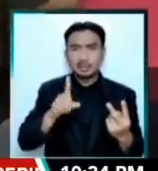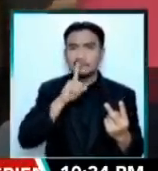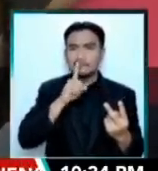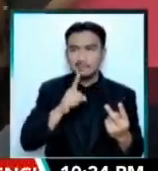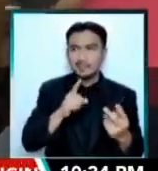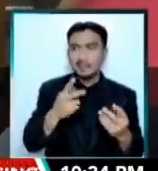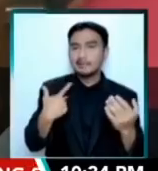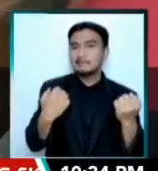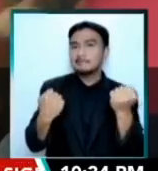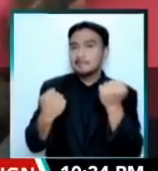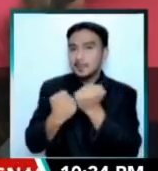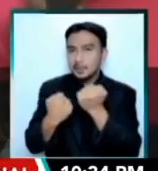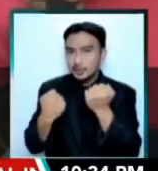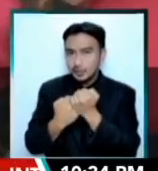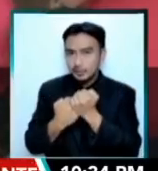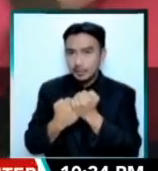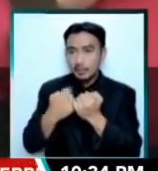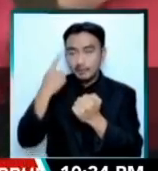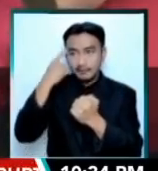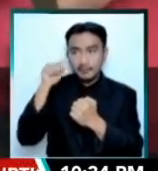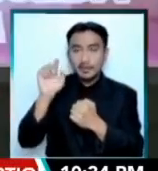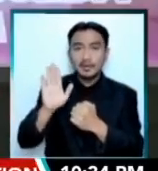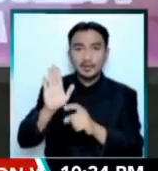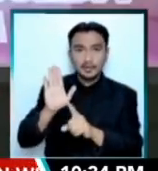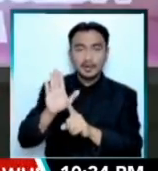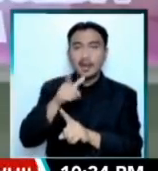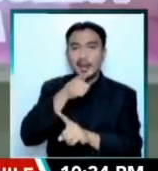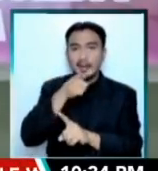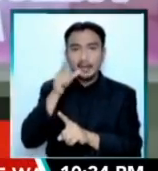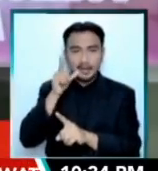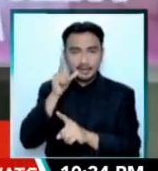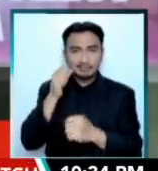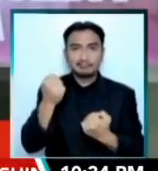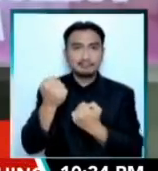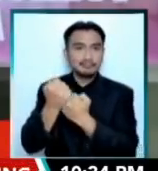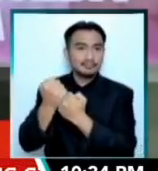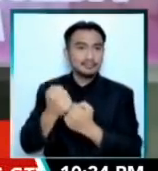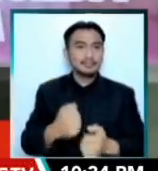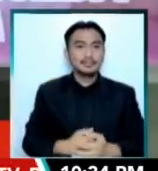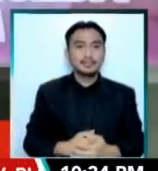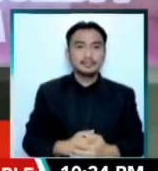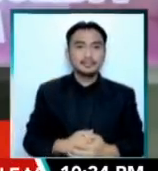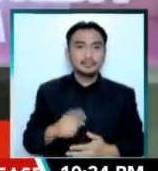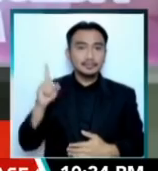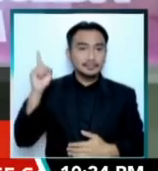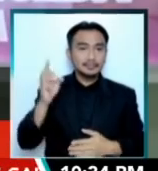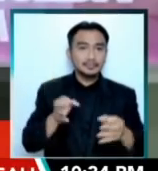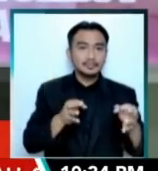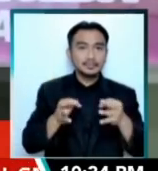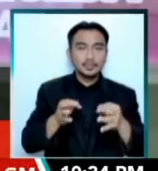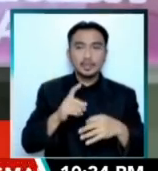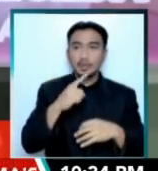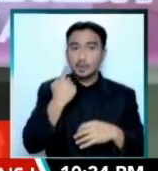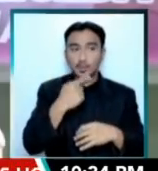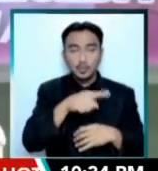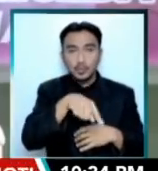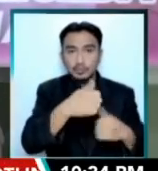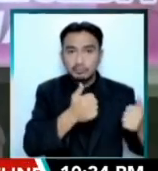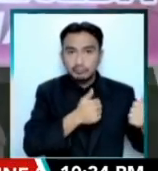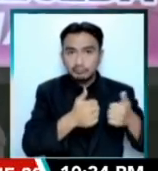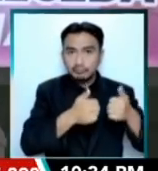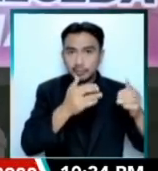sa pagkapangulo ni Vice President Lenny Robredo. Sana naman ang kandidato talaga na totally qualified for the